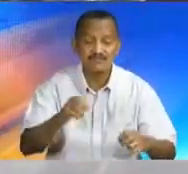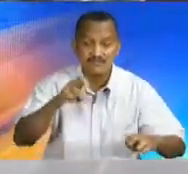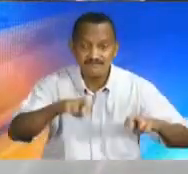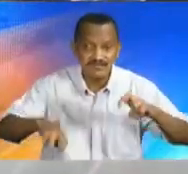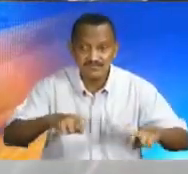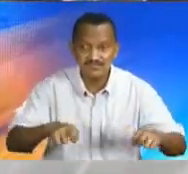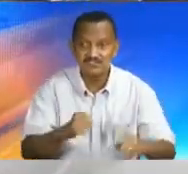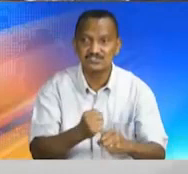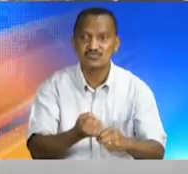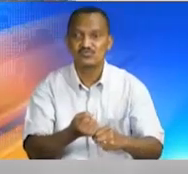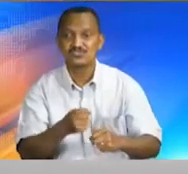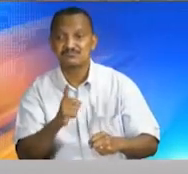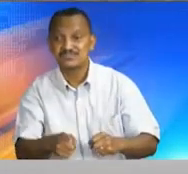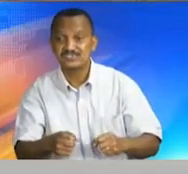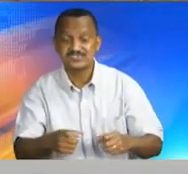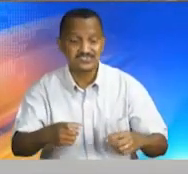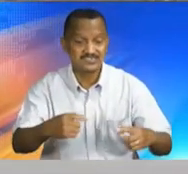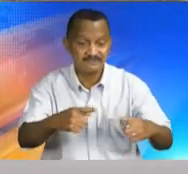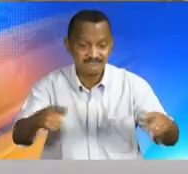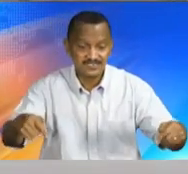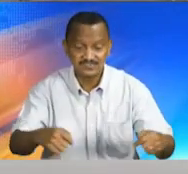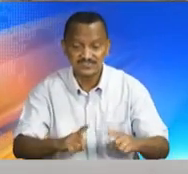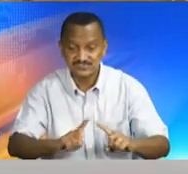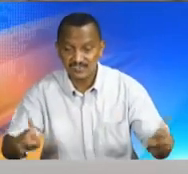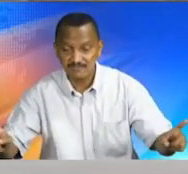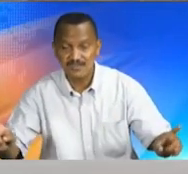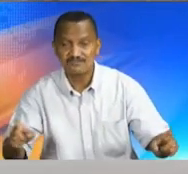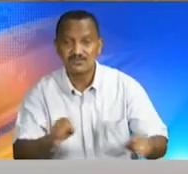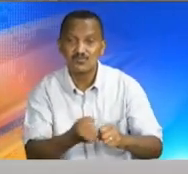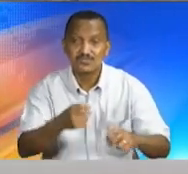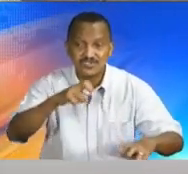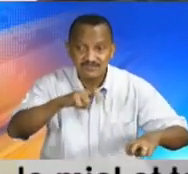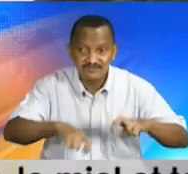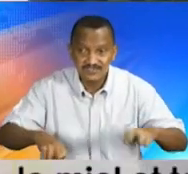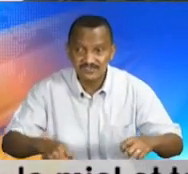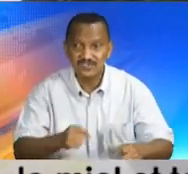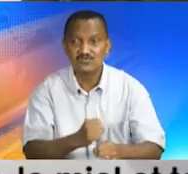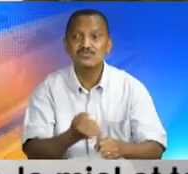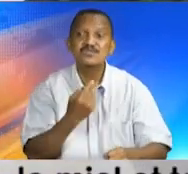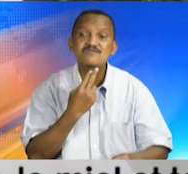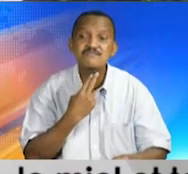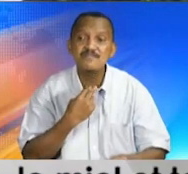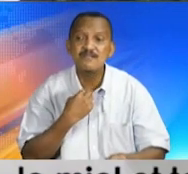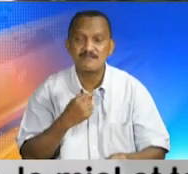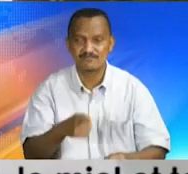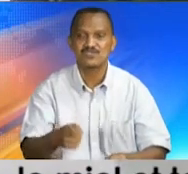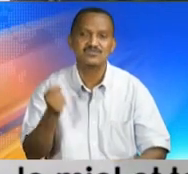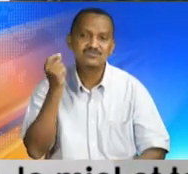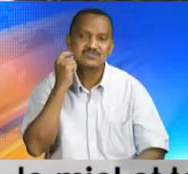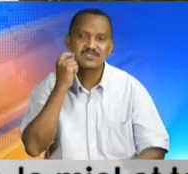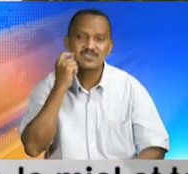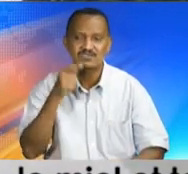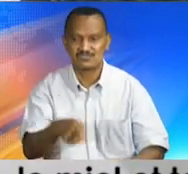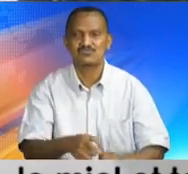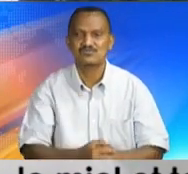Tafiditra amin'izany ny fisian'ny vata tantely moderna izay manatsara ny fomba fitrandrahana ny mamy tantely. Ny vata teo aloha zany rehefa ny vatandrazana teo aloha zany